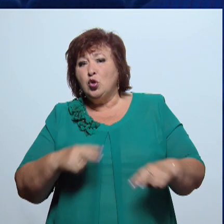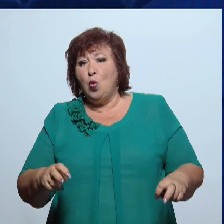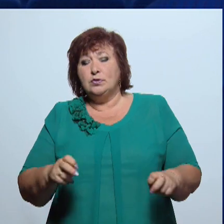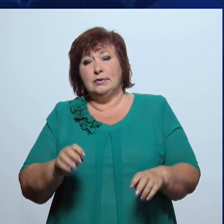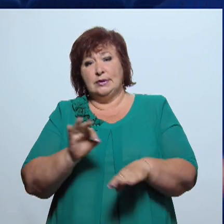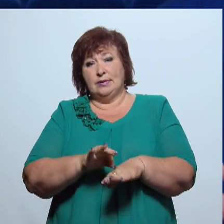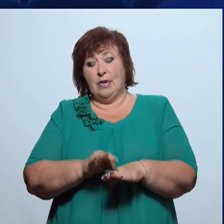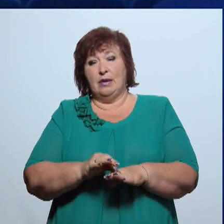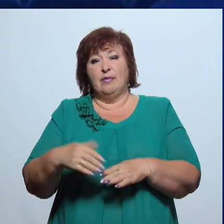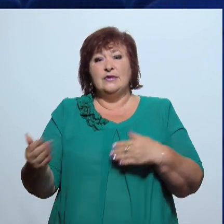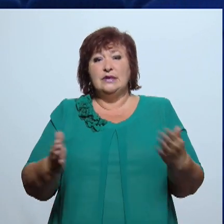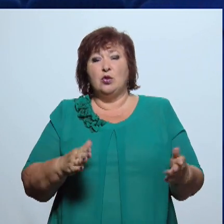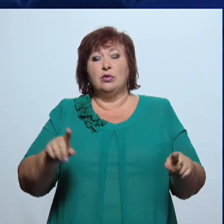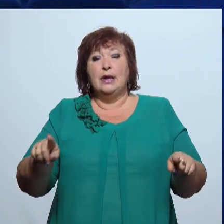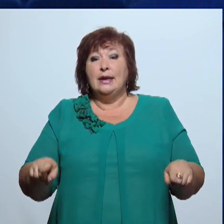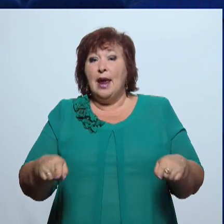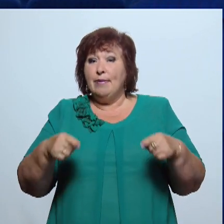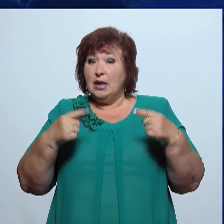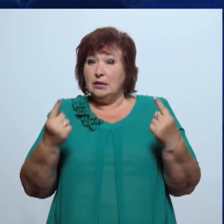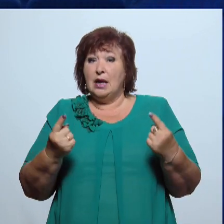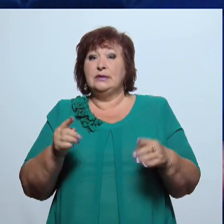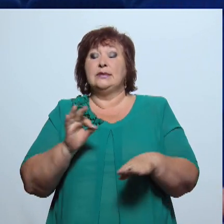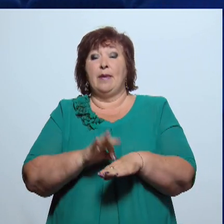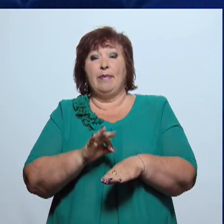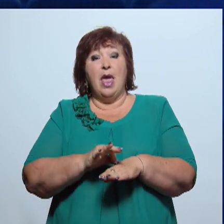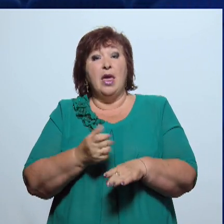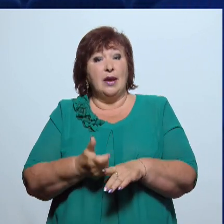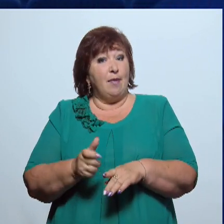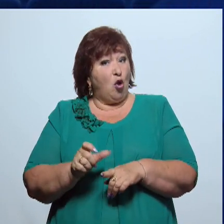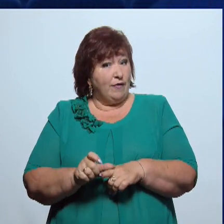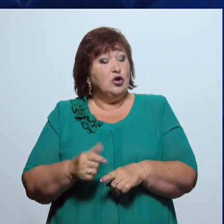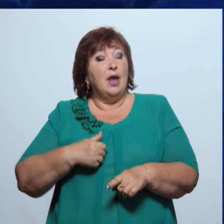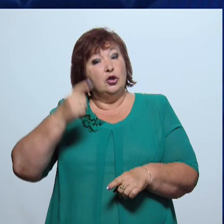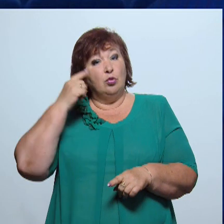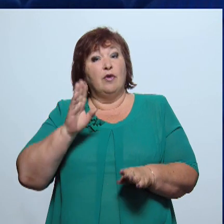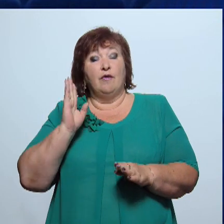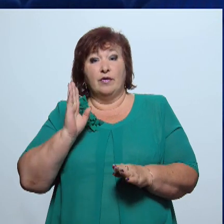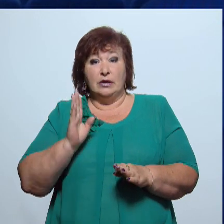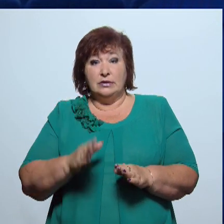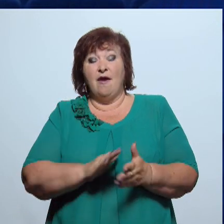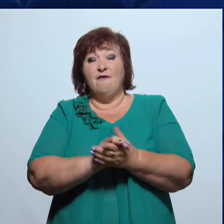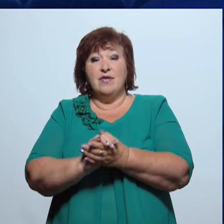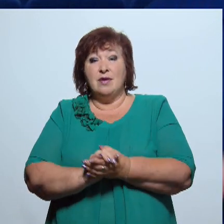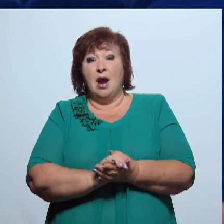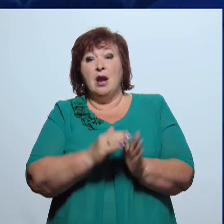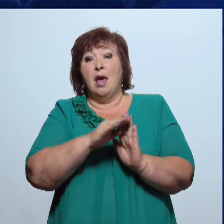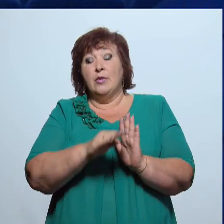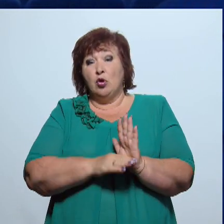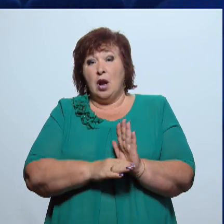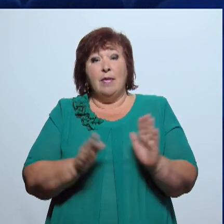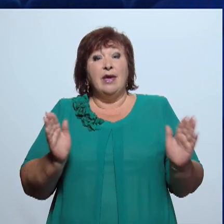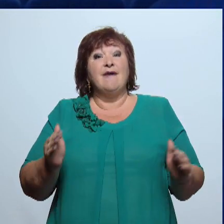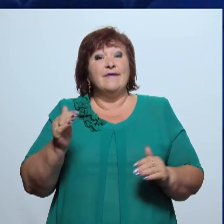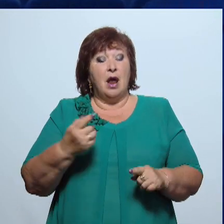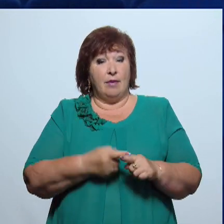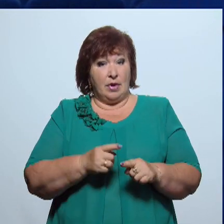всесторонней диспансеризации и реабилитации переболевших. Я думаю, что это в конце концов выльется в федеральную программу. И в рамках этой